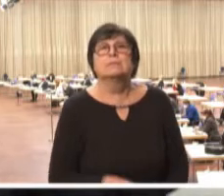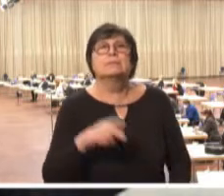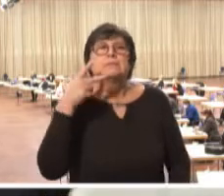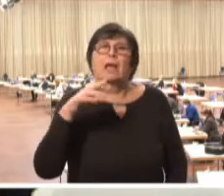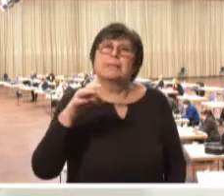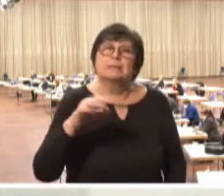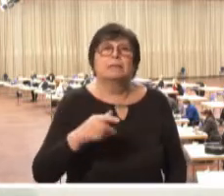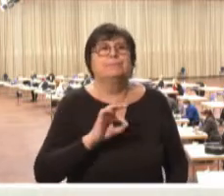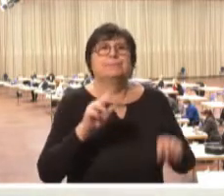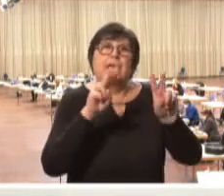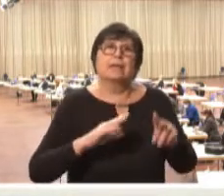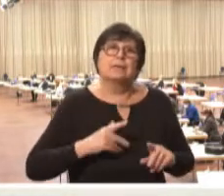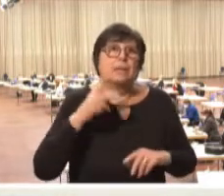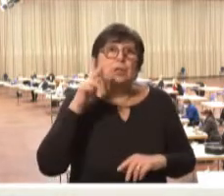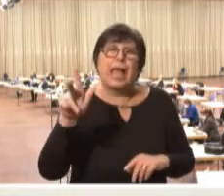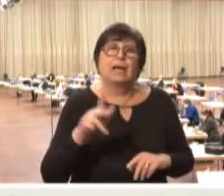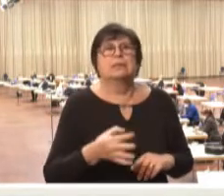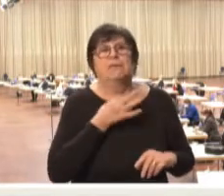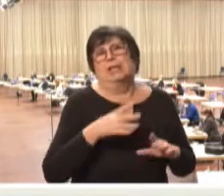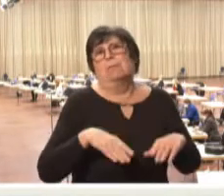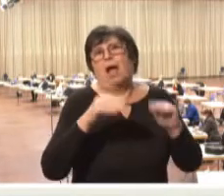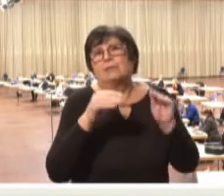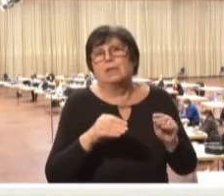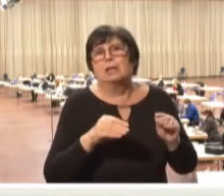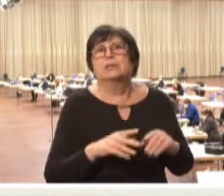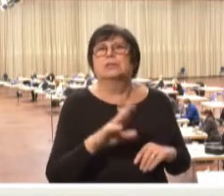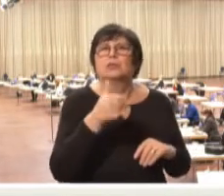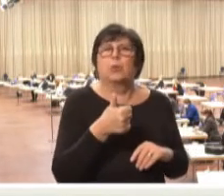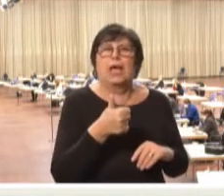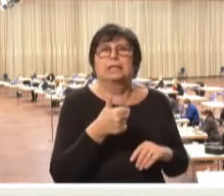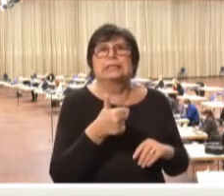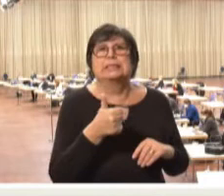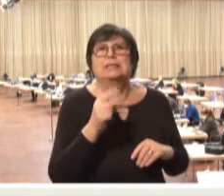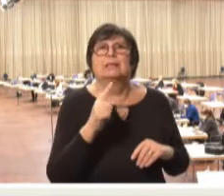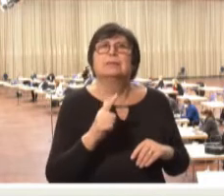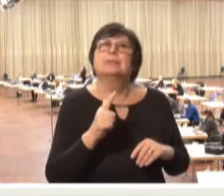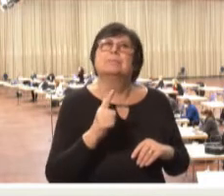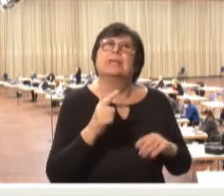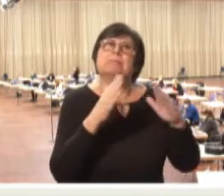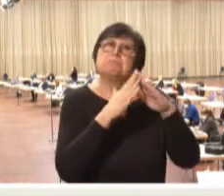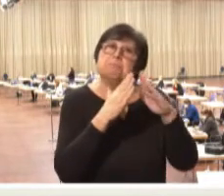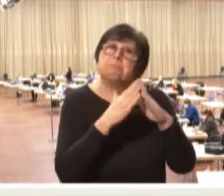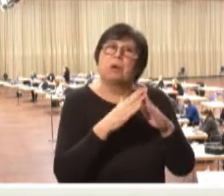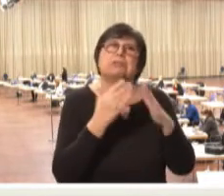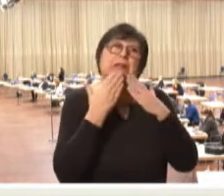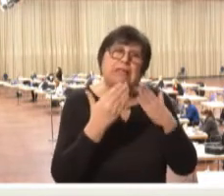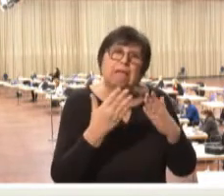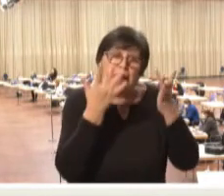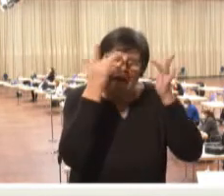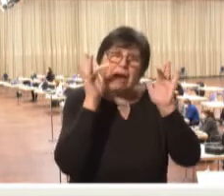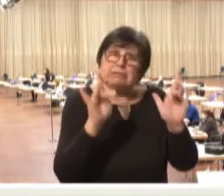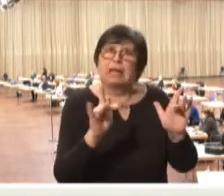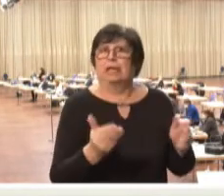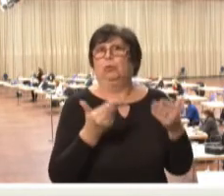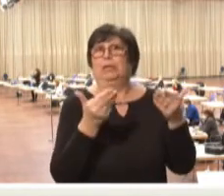Herr Präsident, meine sehr geehrten Damen und Herren, ich will zuallererst einmal dem Hohen Hause Dank und Anerkennung dafür zum Ausdruck bringen, dass